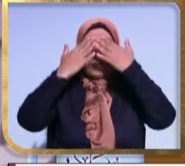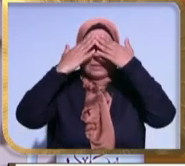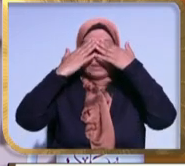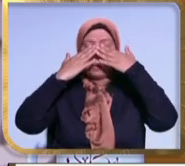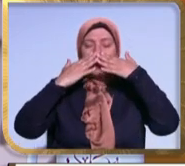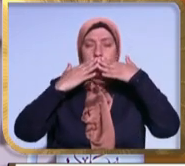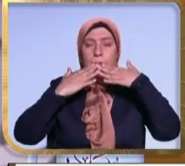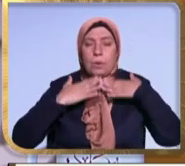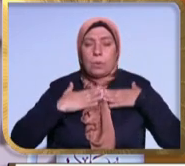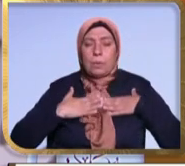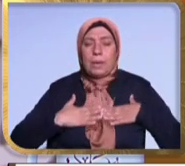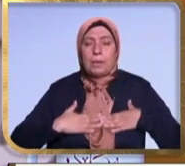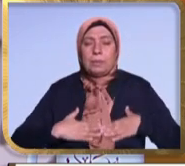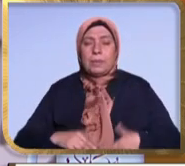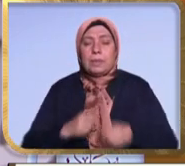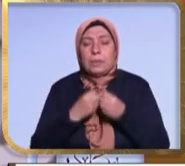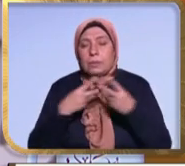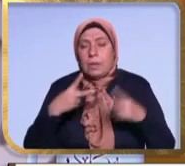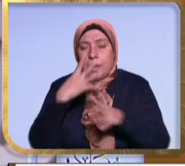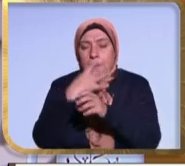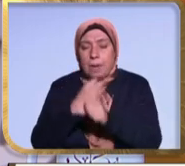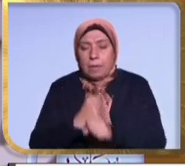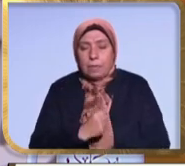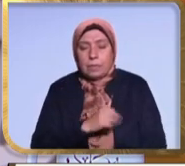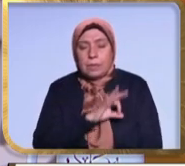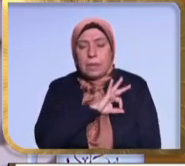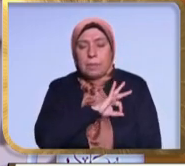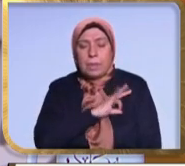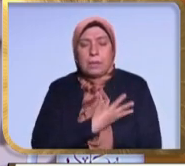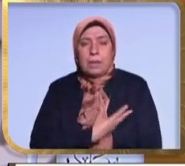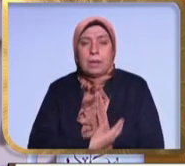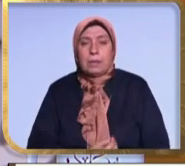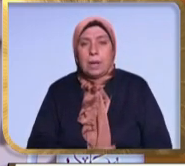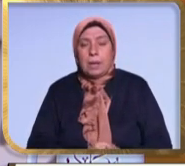وحين. اللهم آمين، نستودعكم عناية الرحمن الرحيم.